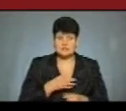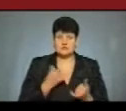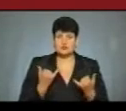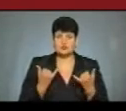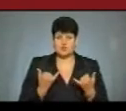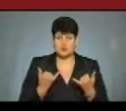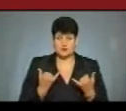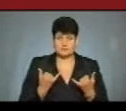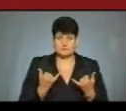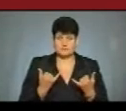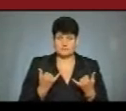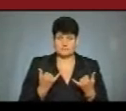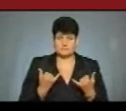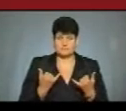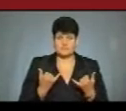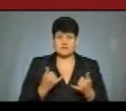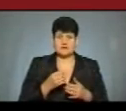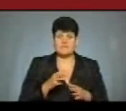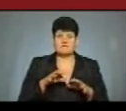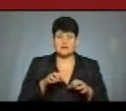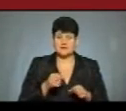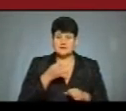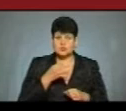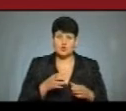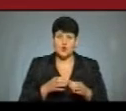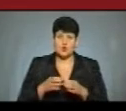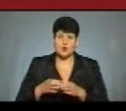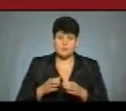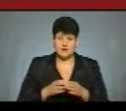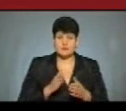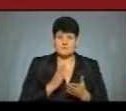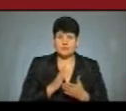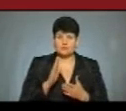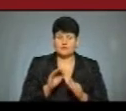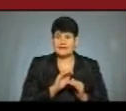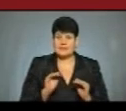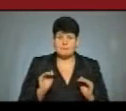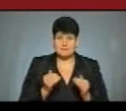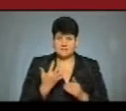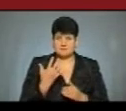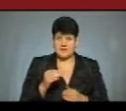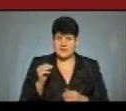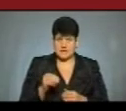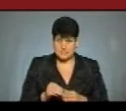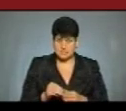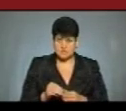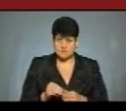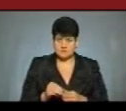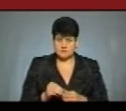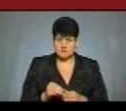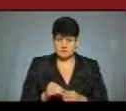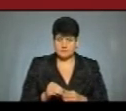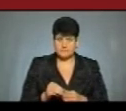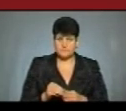сьогодні заявила влада, що громади мають бути не менші 5 тисяч, а таке зі слів